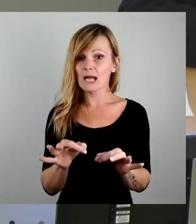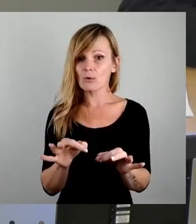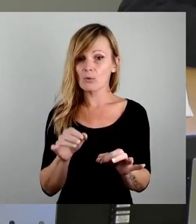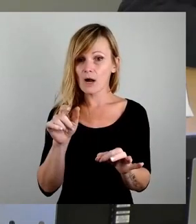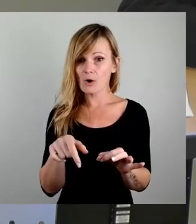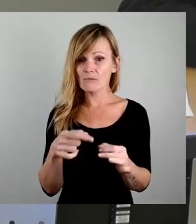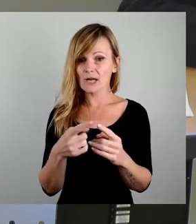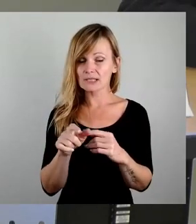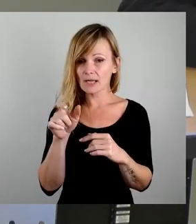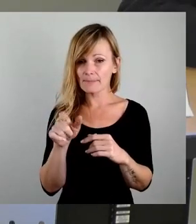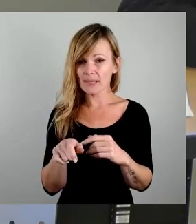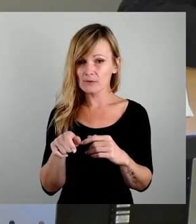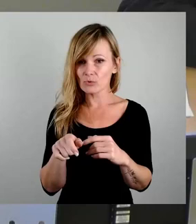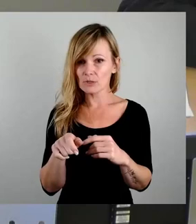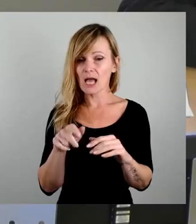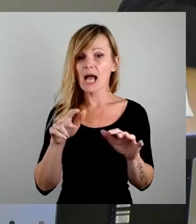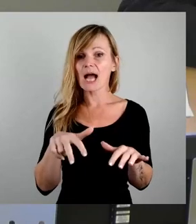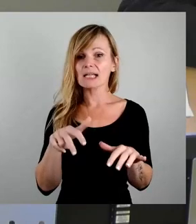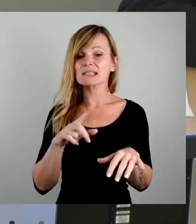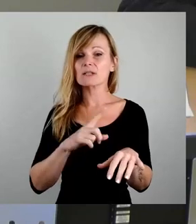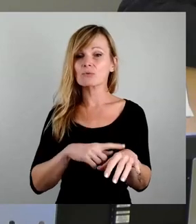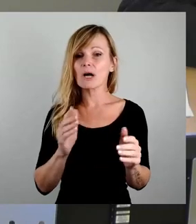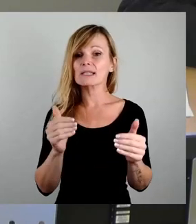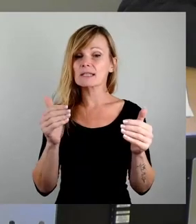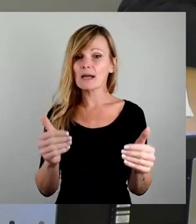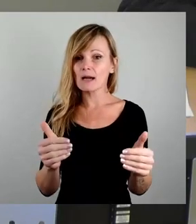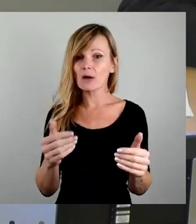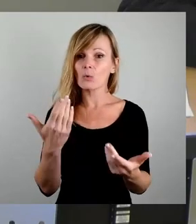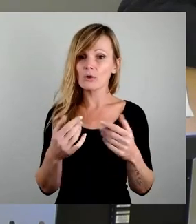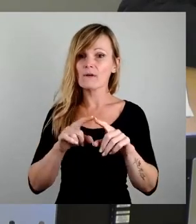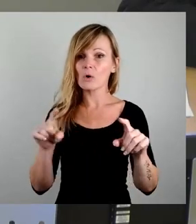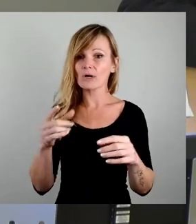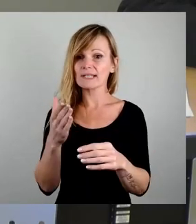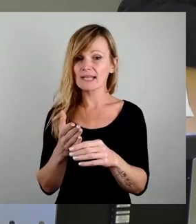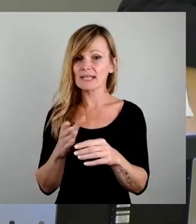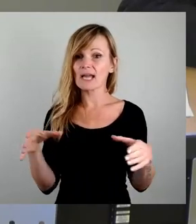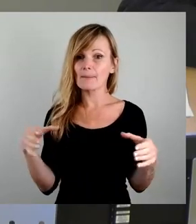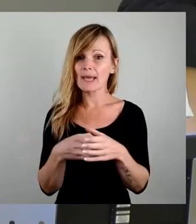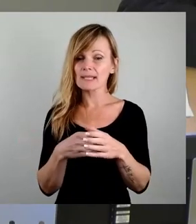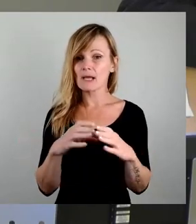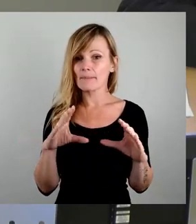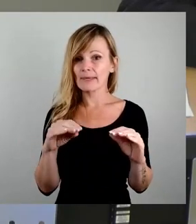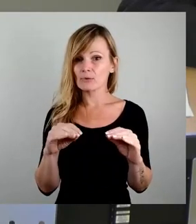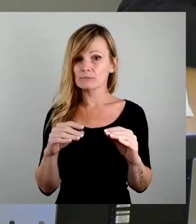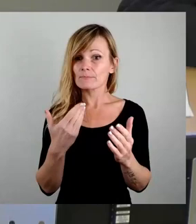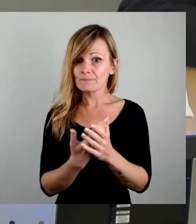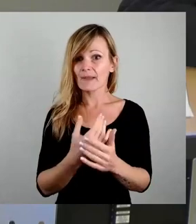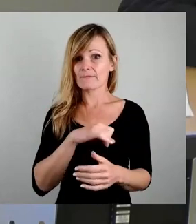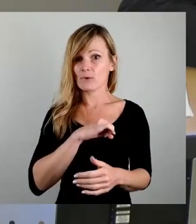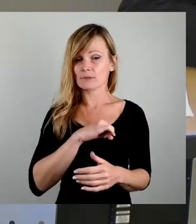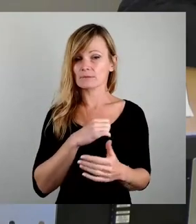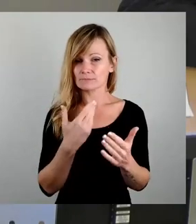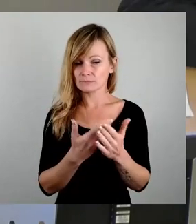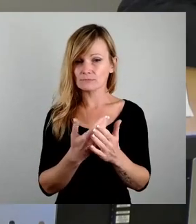sie nach 18 Uhr und an Wochenenden auch gemeinsam nutzen kann. Das ist ein großer Vorteil, deshalb nutzen die den gerade, die sind die